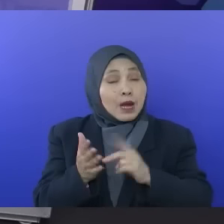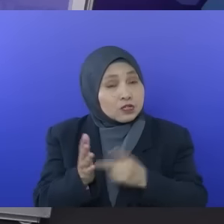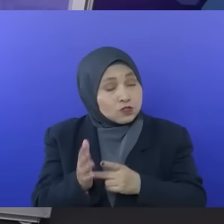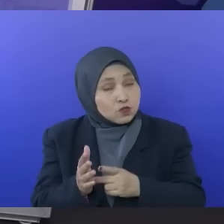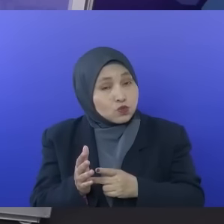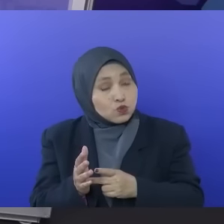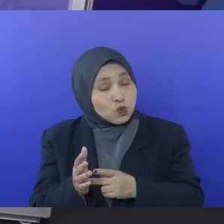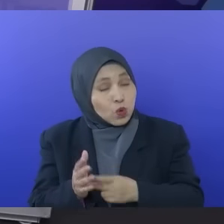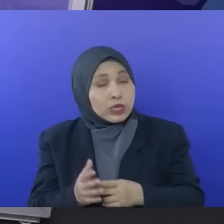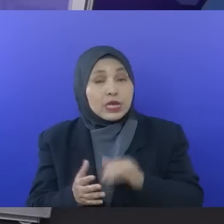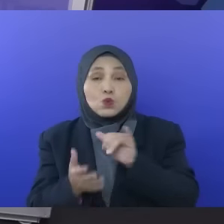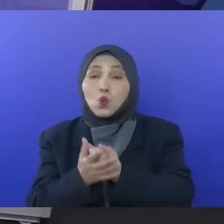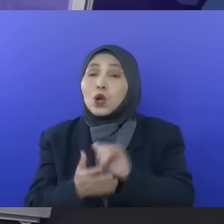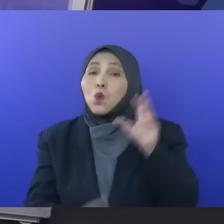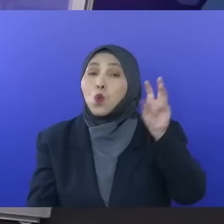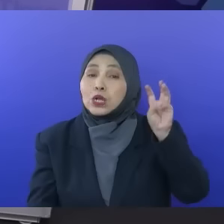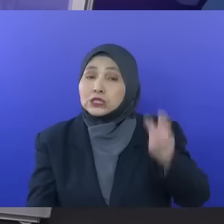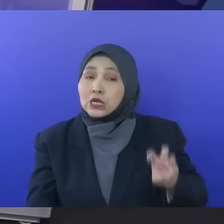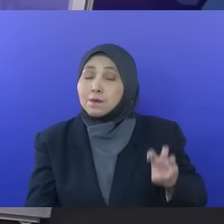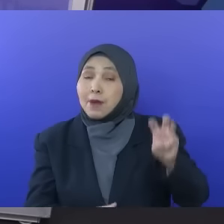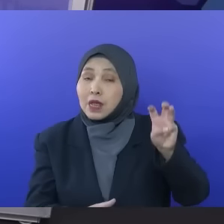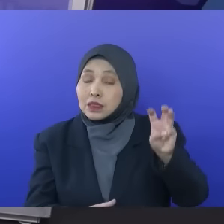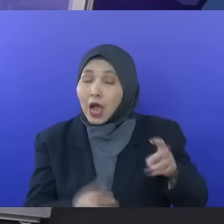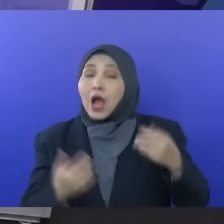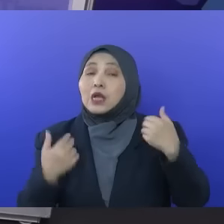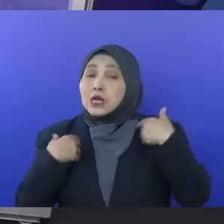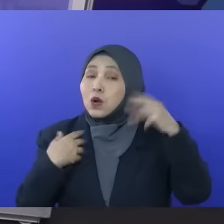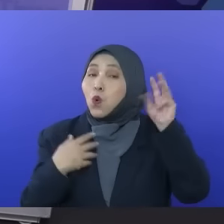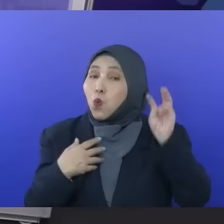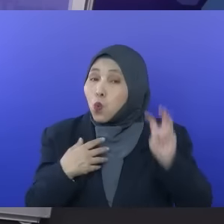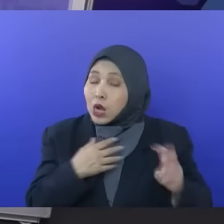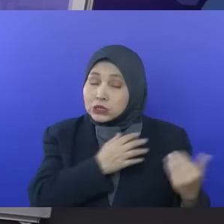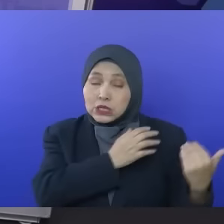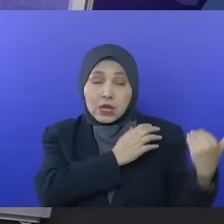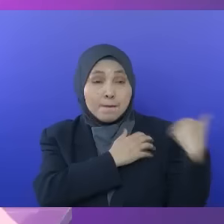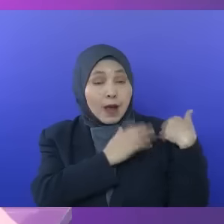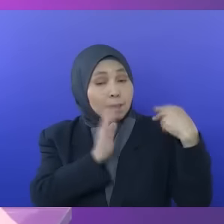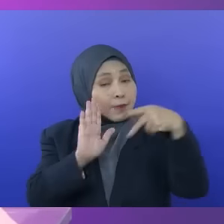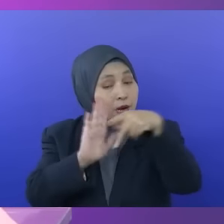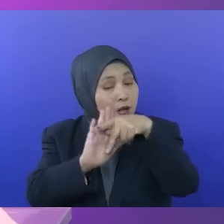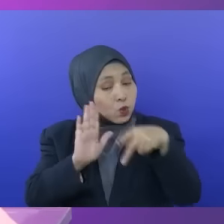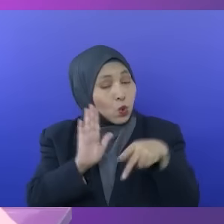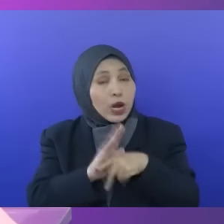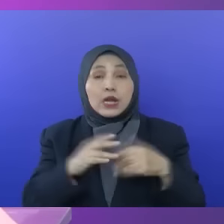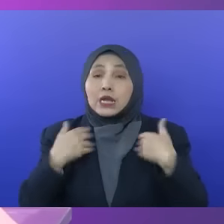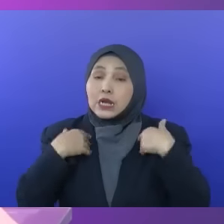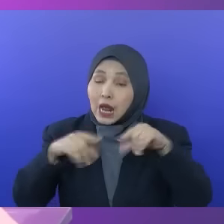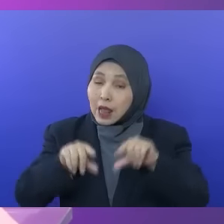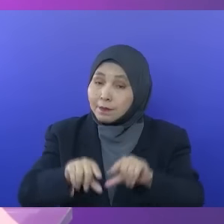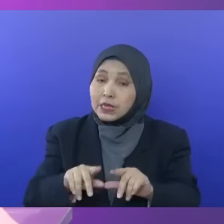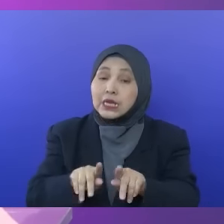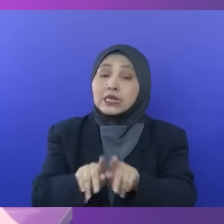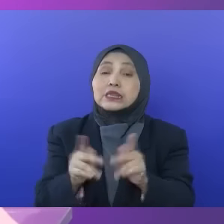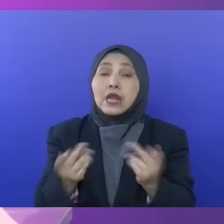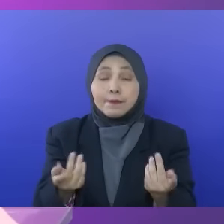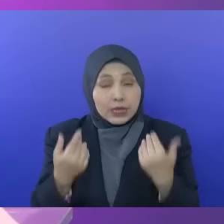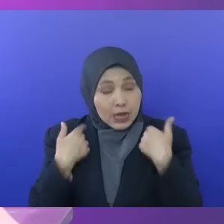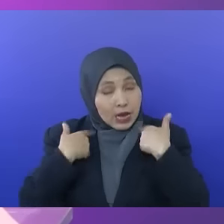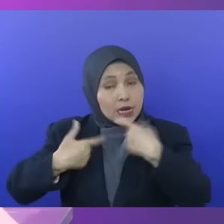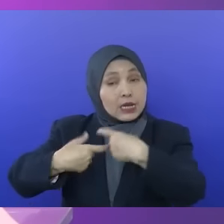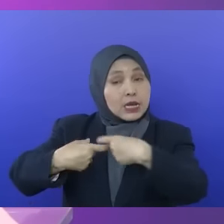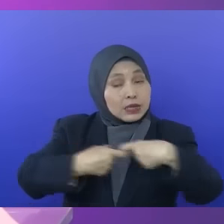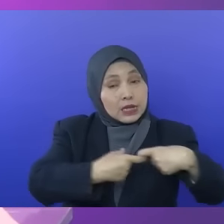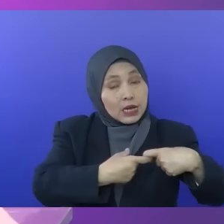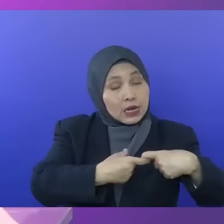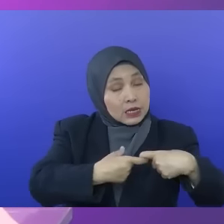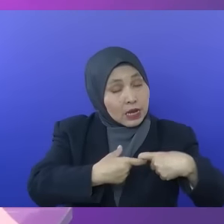yaitu kewajiban maksudnya ada kewajiban-kewajiban peraturan yang ada menjelang Alkitab ini dan Ia ada kaitan dengan